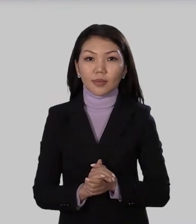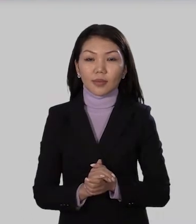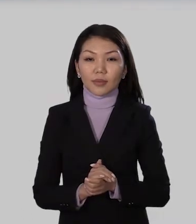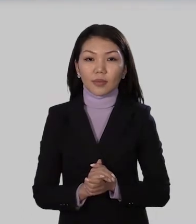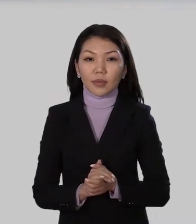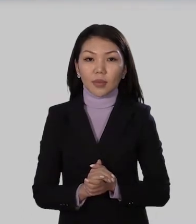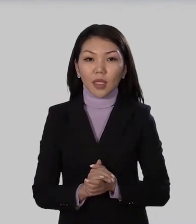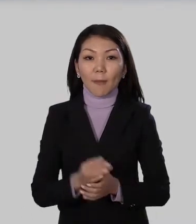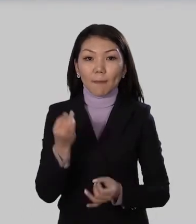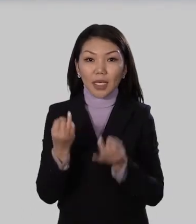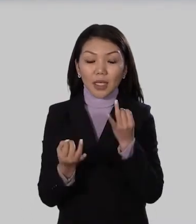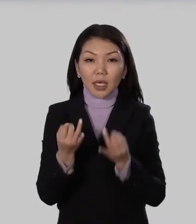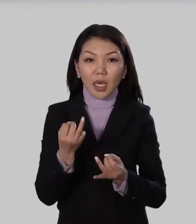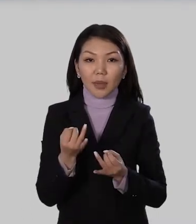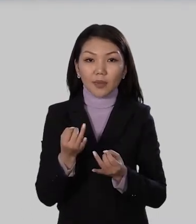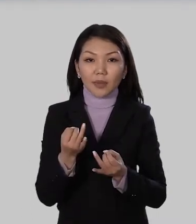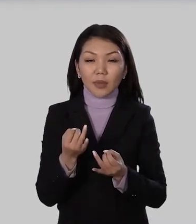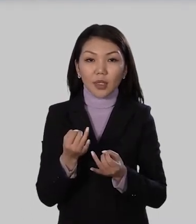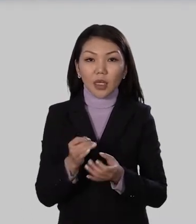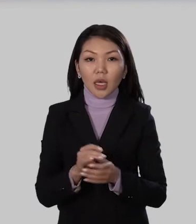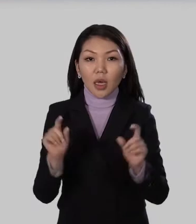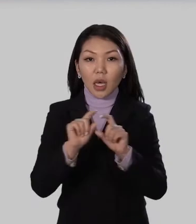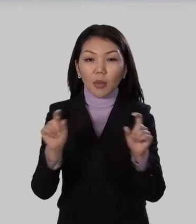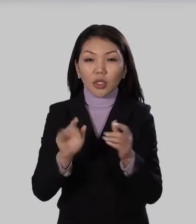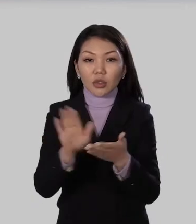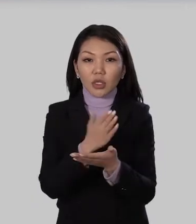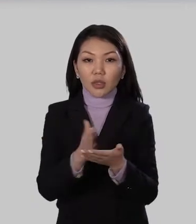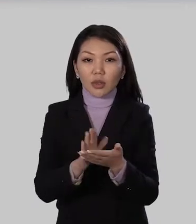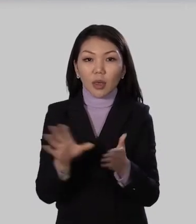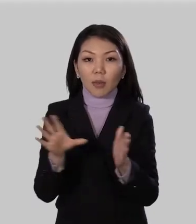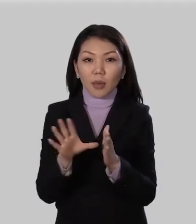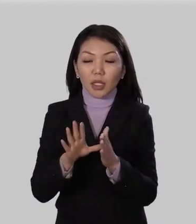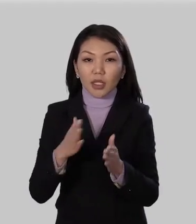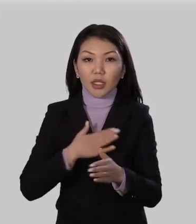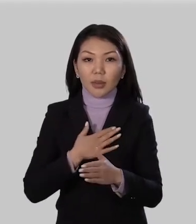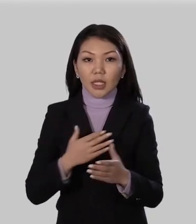Немного поиграем. Рассыпались пословицы. Помогите их собрать.